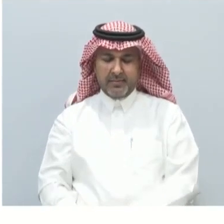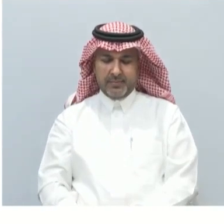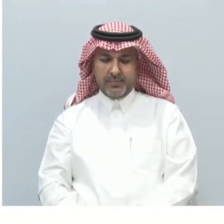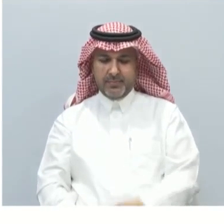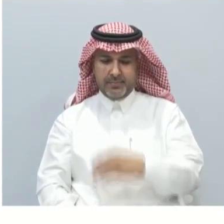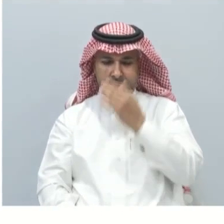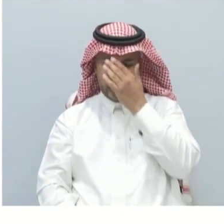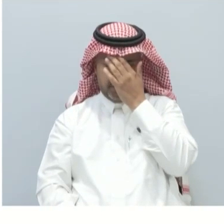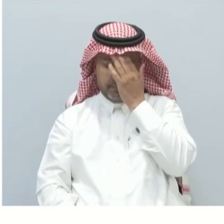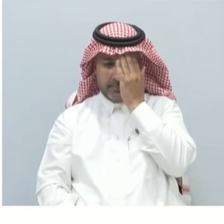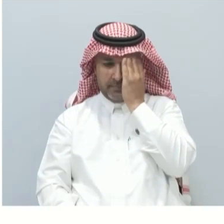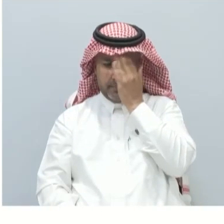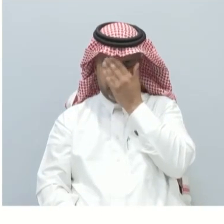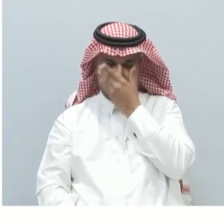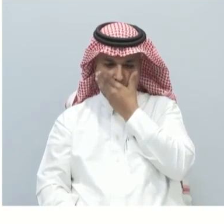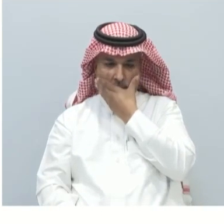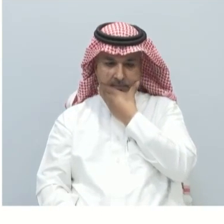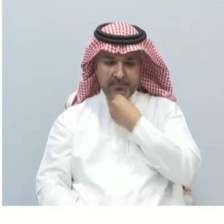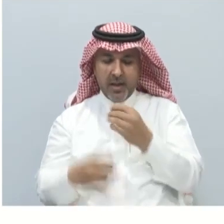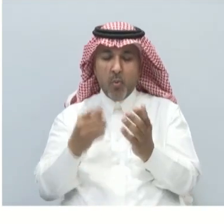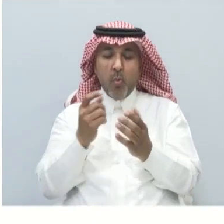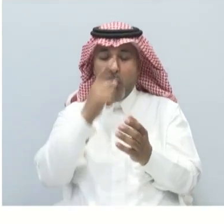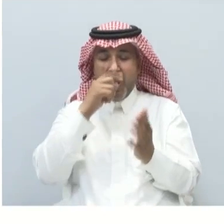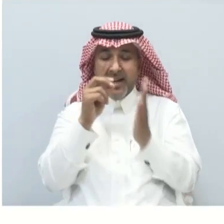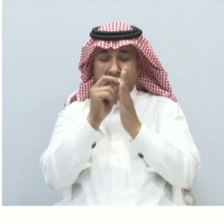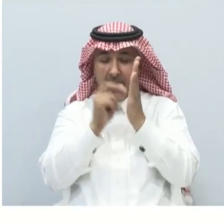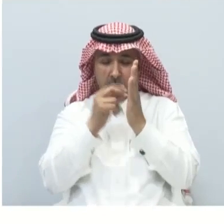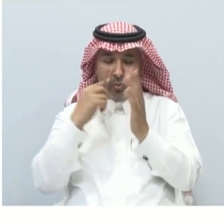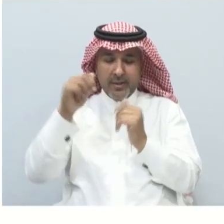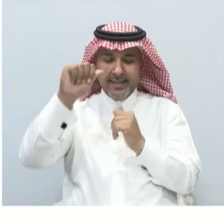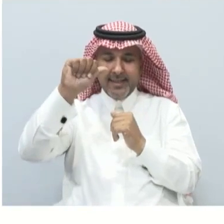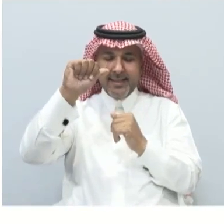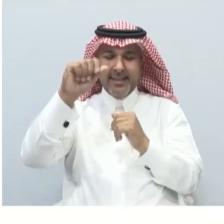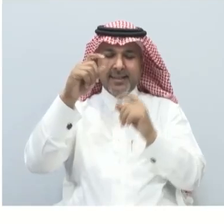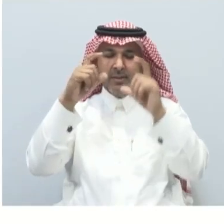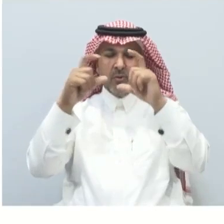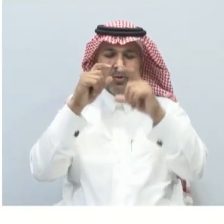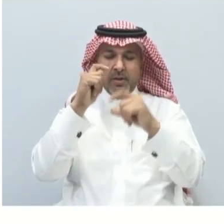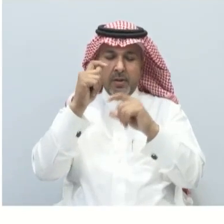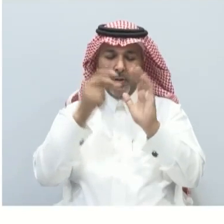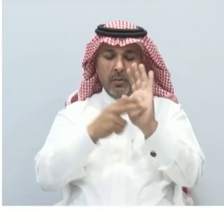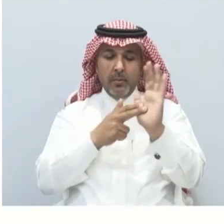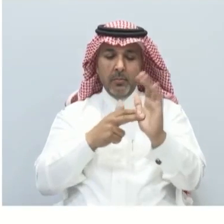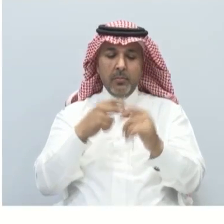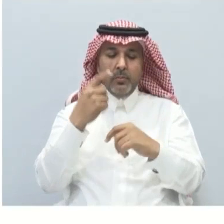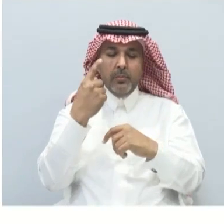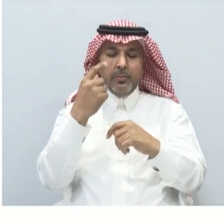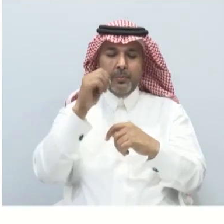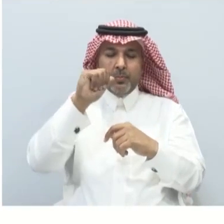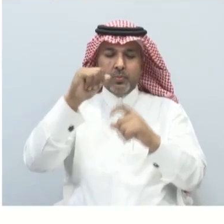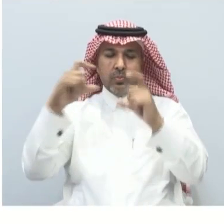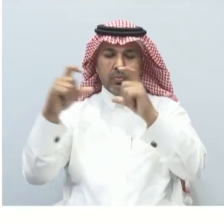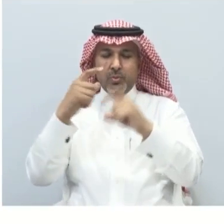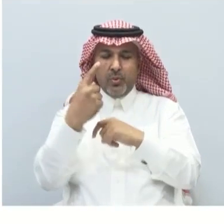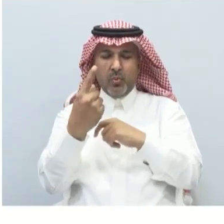الهندسي طبعا خلنا نكتب الداله العام نكتب اي تي تساوي العدد الاساسي في واحد ناقصا